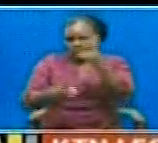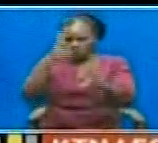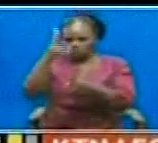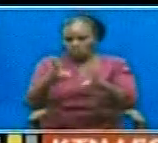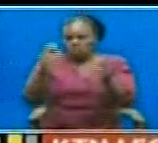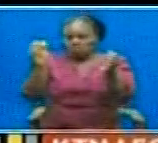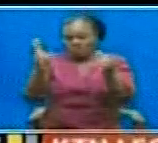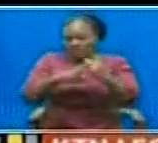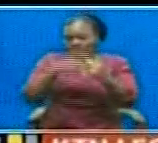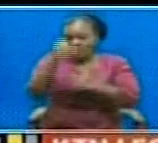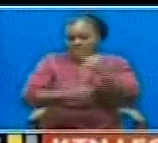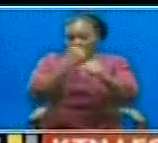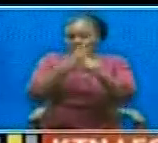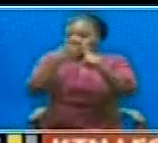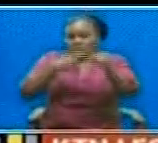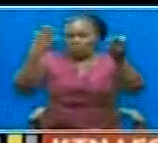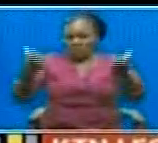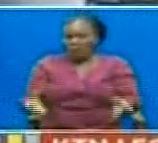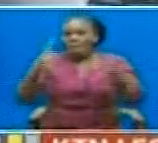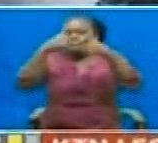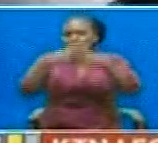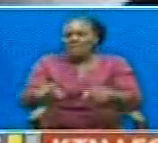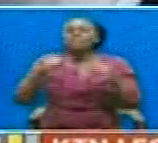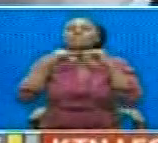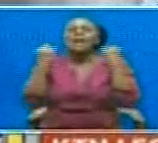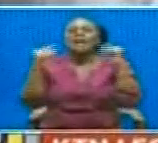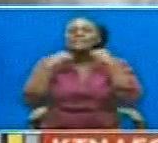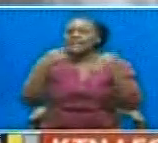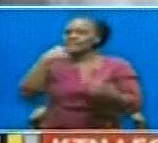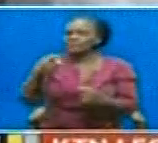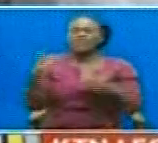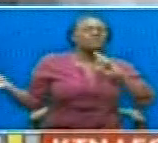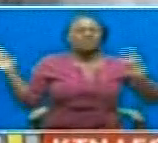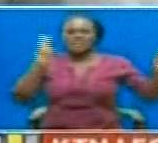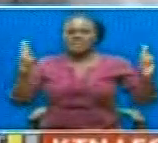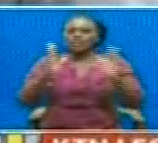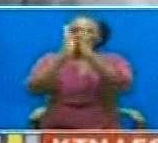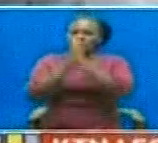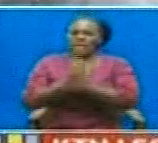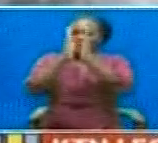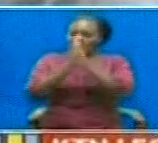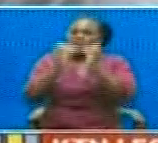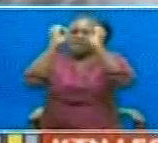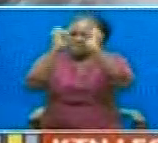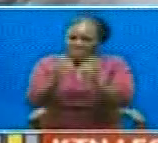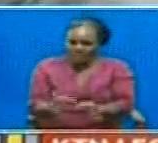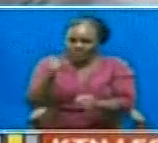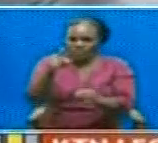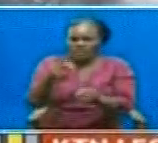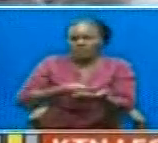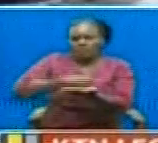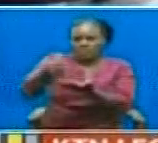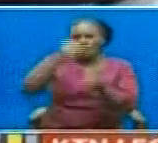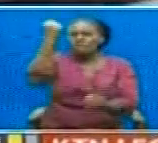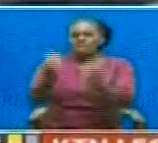ni miaka 7 kutoka sasa. Hata hivyo, askofu huyo amesema kuwa yupo tayari kumwombea Adebayo iwapo atamnunulia gari